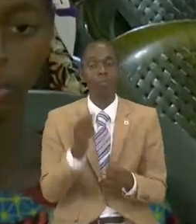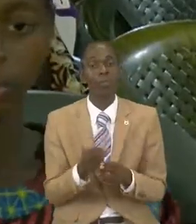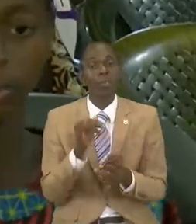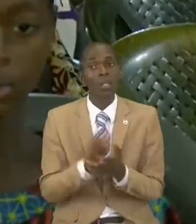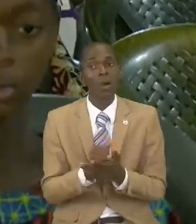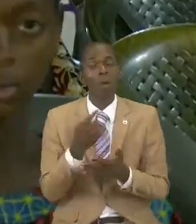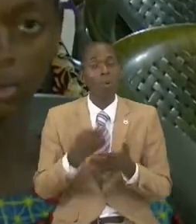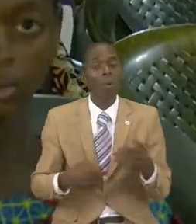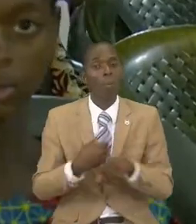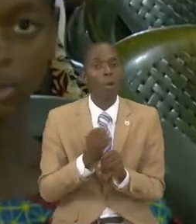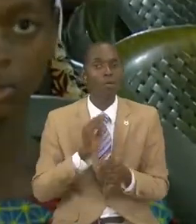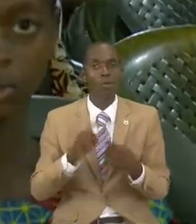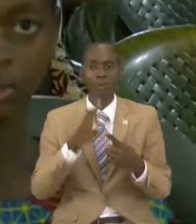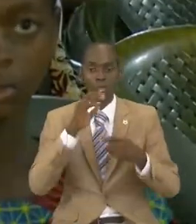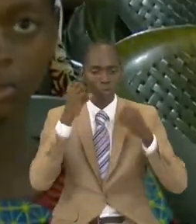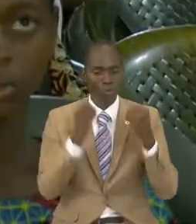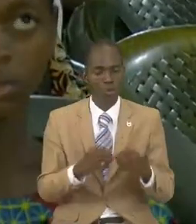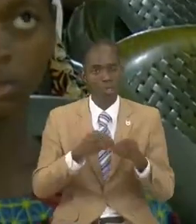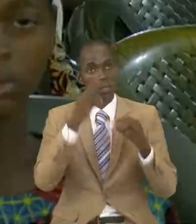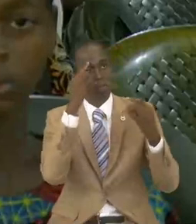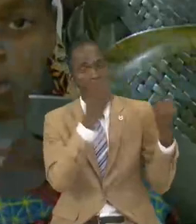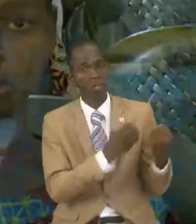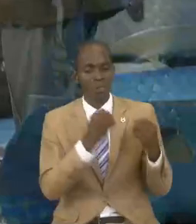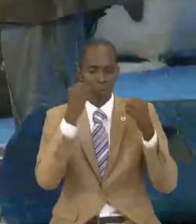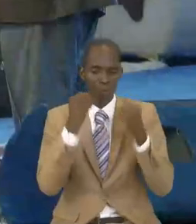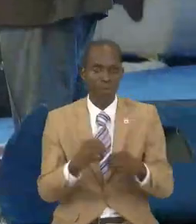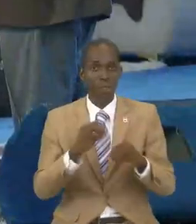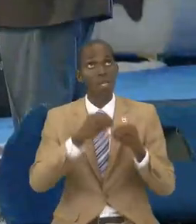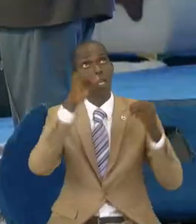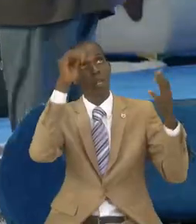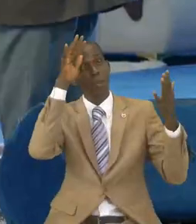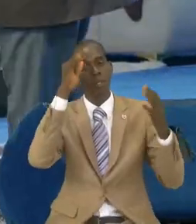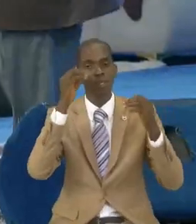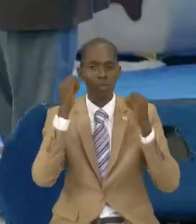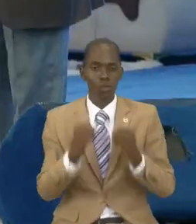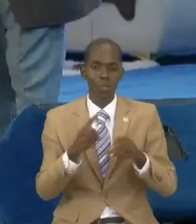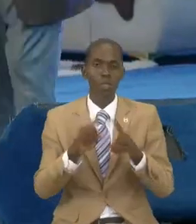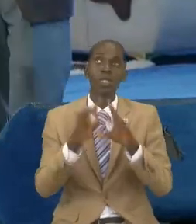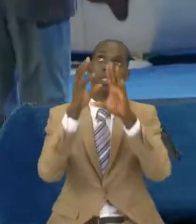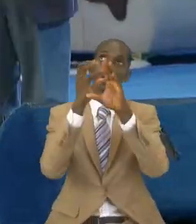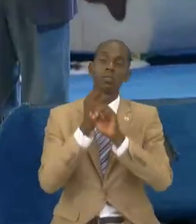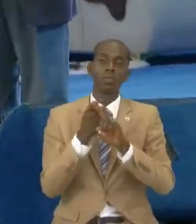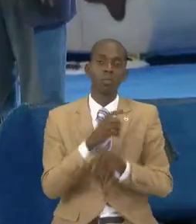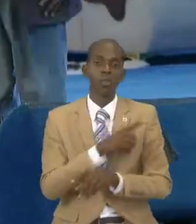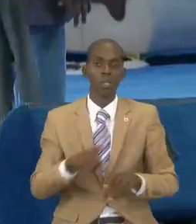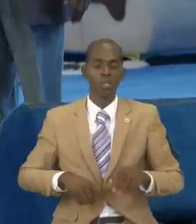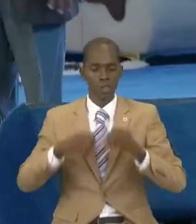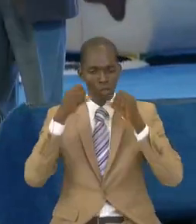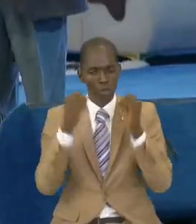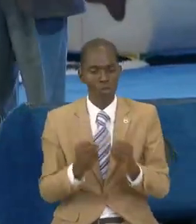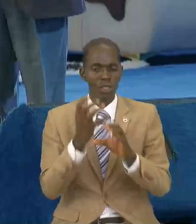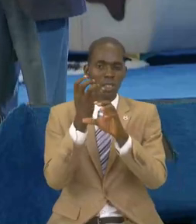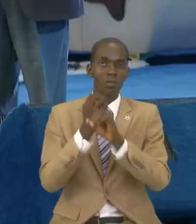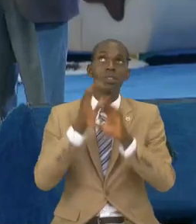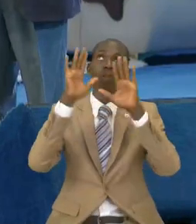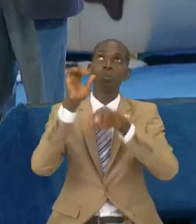ce qui nous rend forts. Forts dans la foi, forts dans les attentes, forts pour recevoir du Seigneur, forts pour recevoir